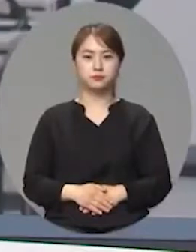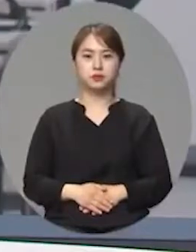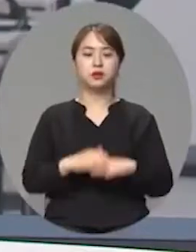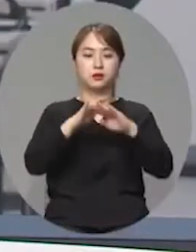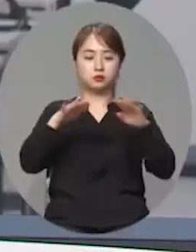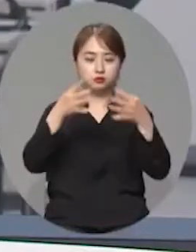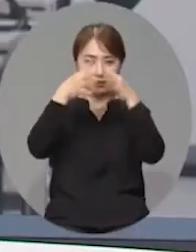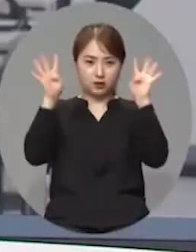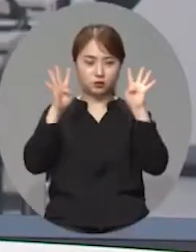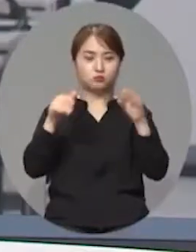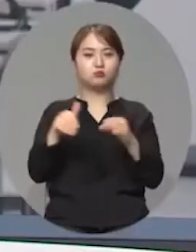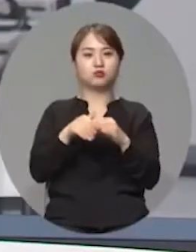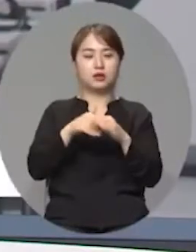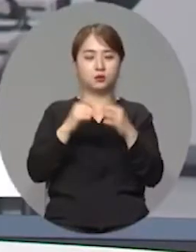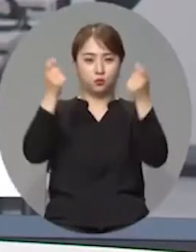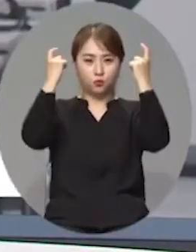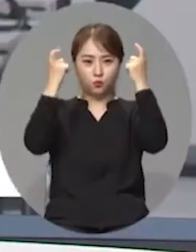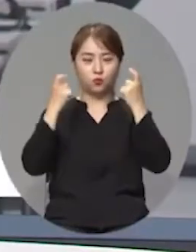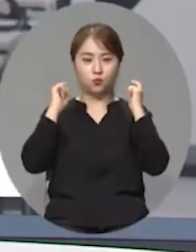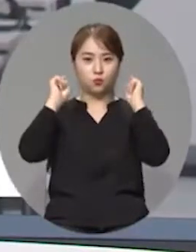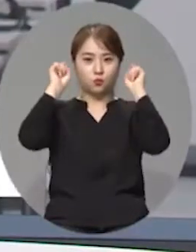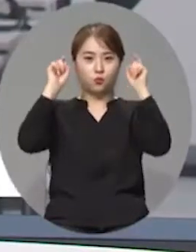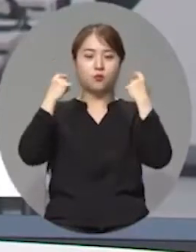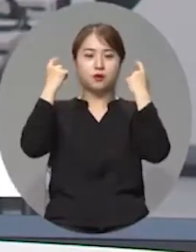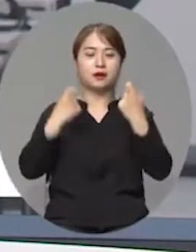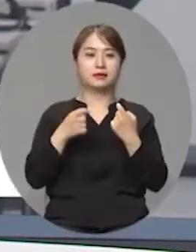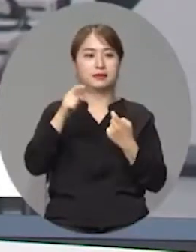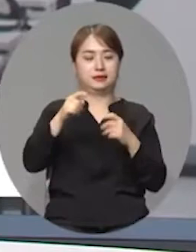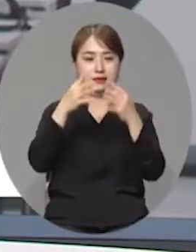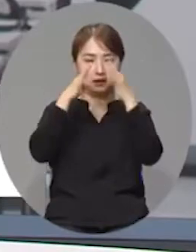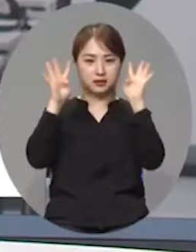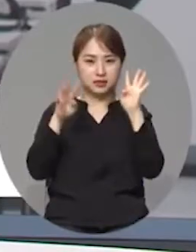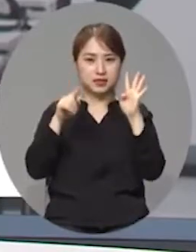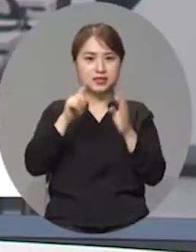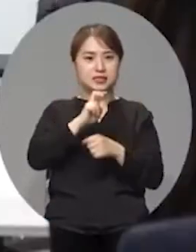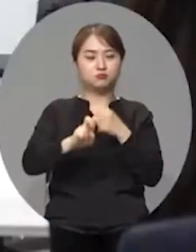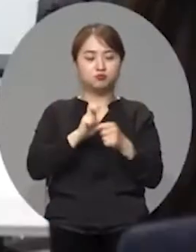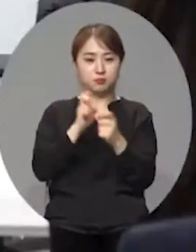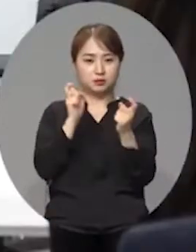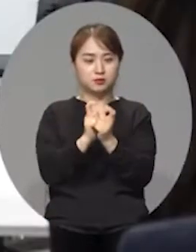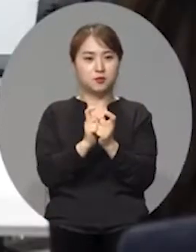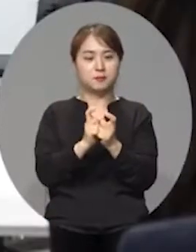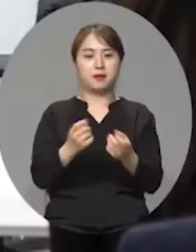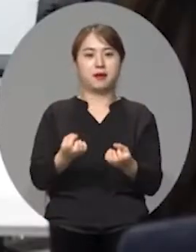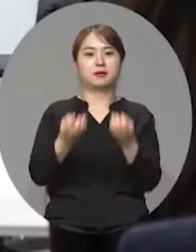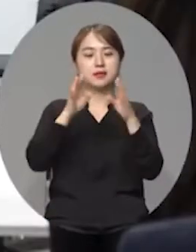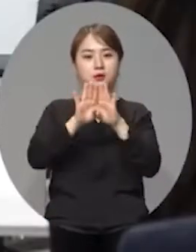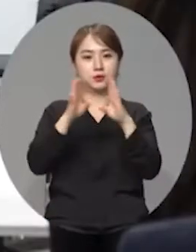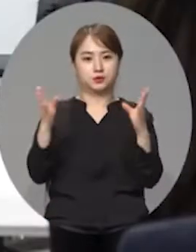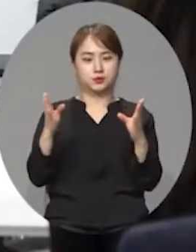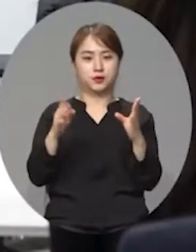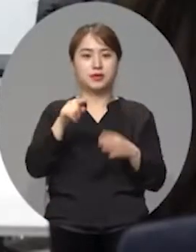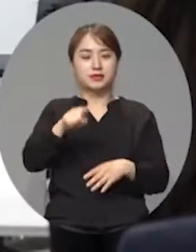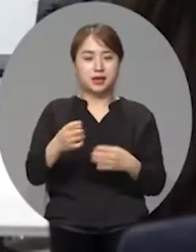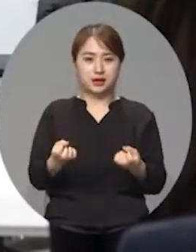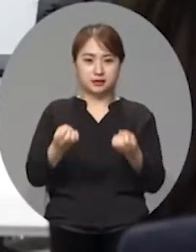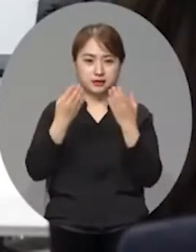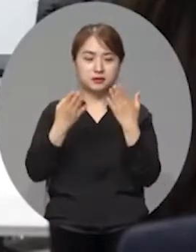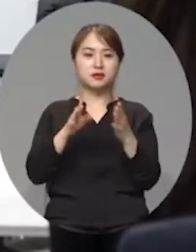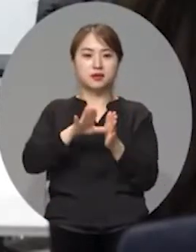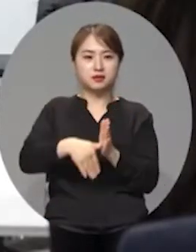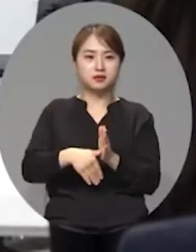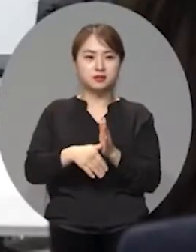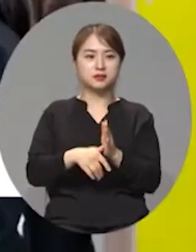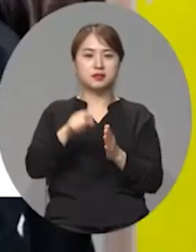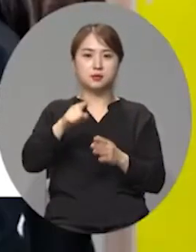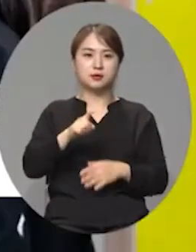전주대학교 문화관광 대학의 설렘 20주년을 맞아 취업컨설팅 박람회 를 열었습니다 박람회에서는 그랜드